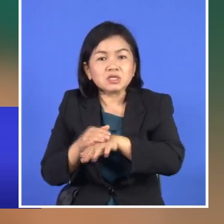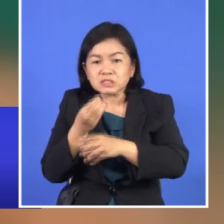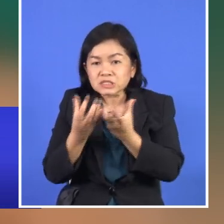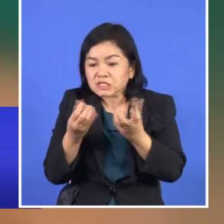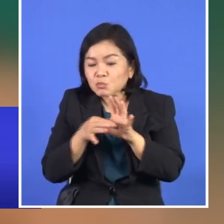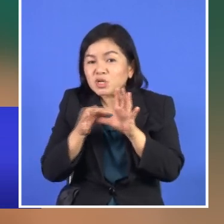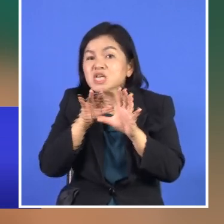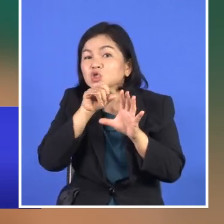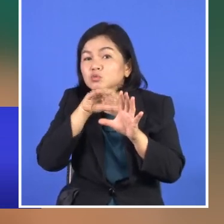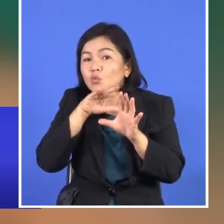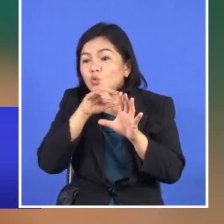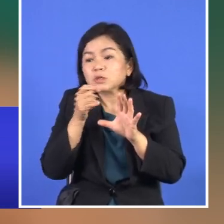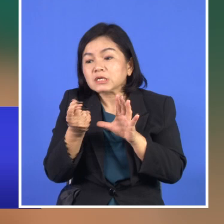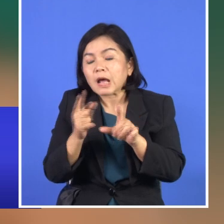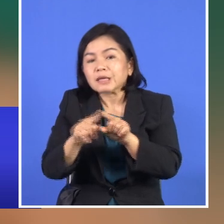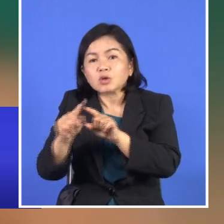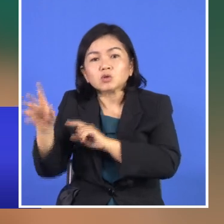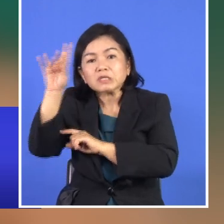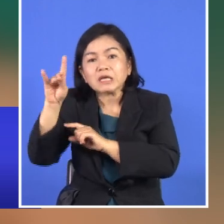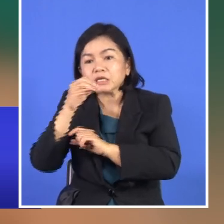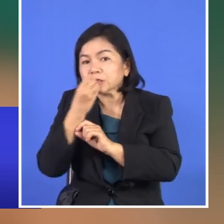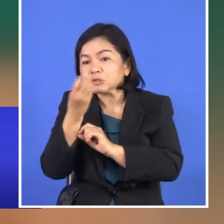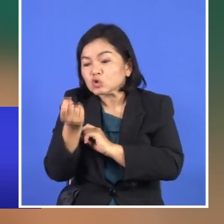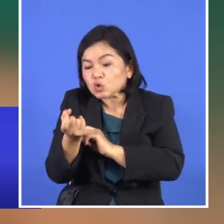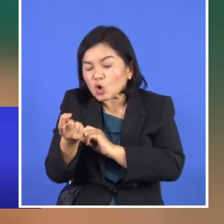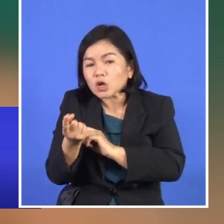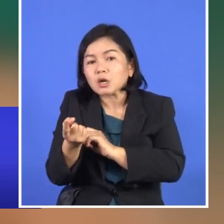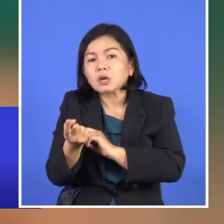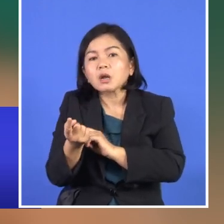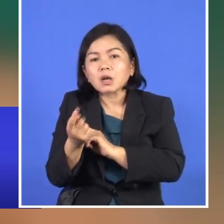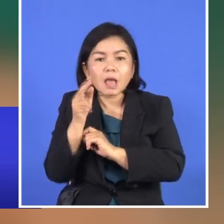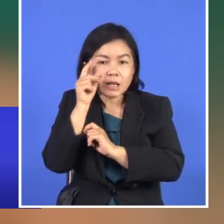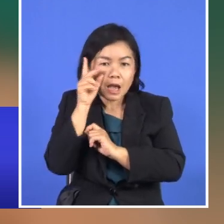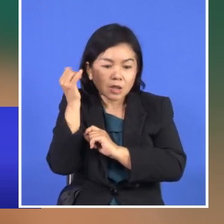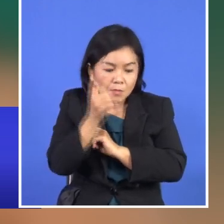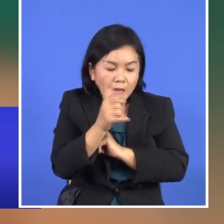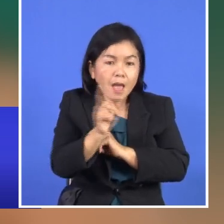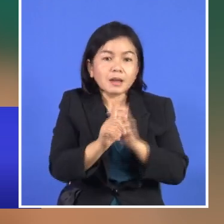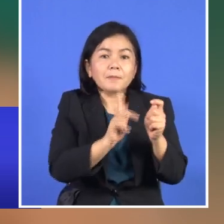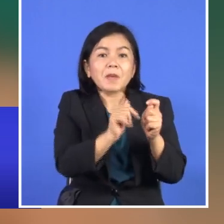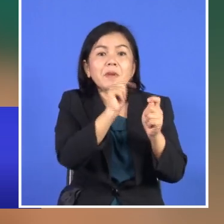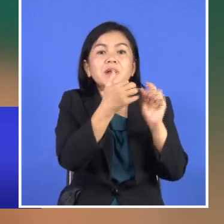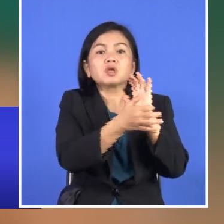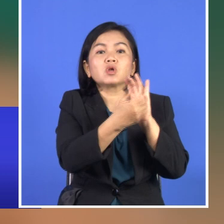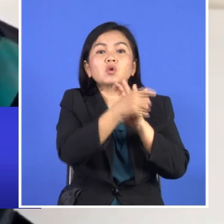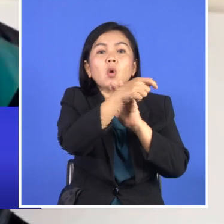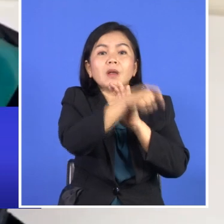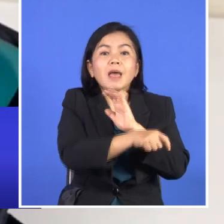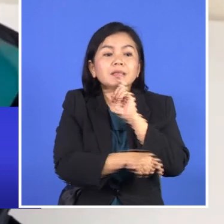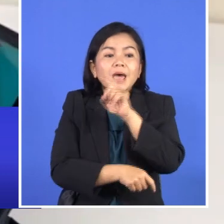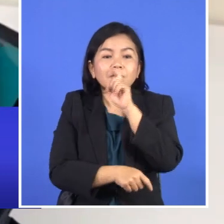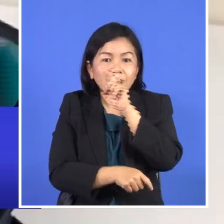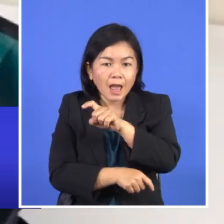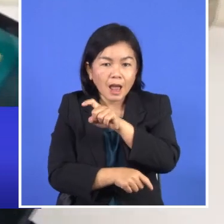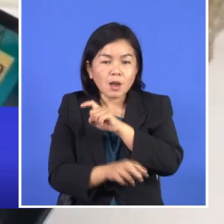าหรณ์นะ อ่ะ นักข่าวก็เลยเดินทางไปที่คลินิกนี้นะคะที่อำเภอเมืองนครราชสีมาถามทางผู้ช่วยศาสต